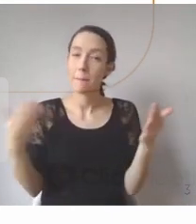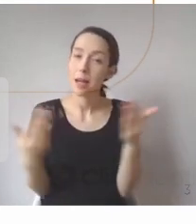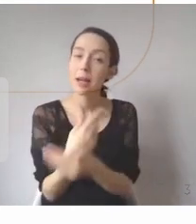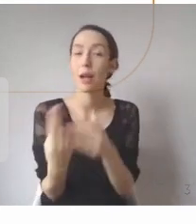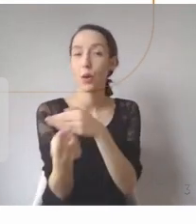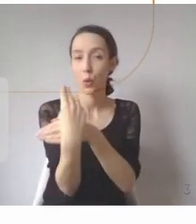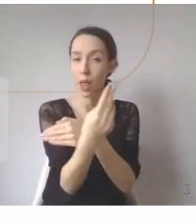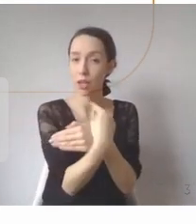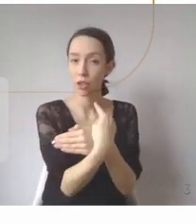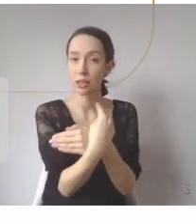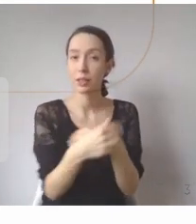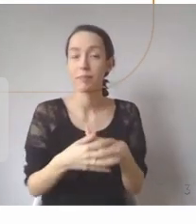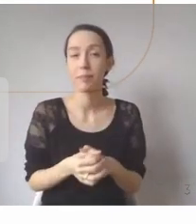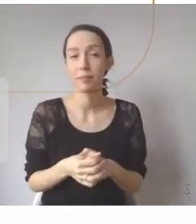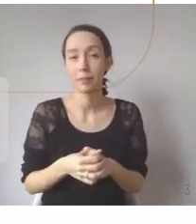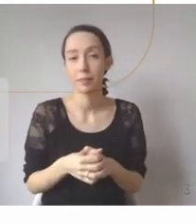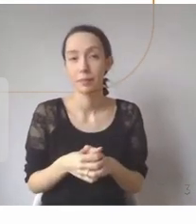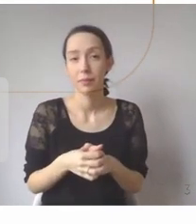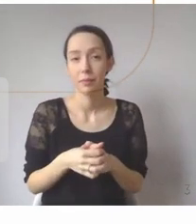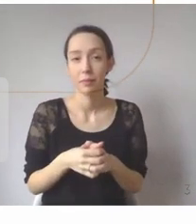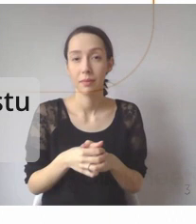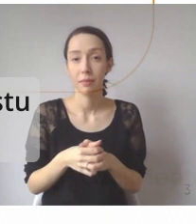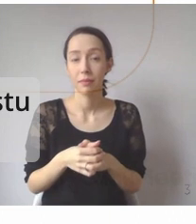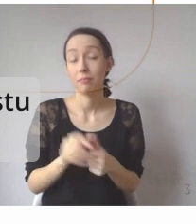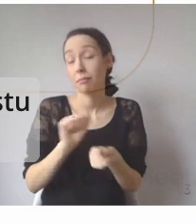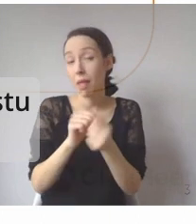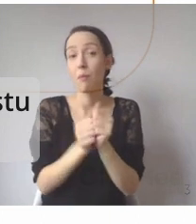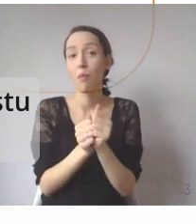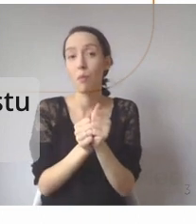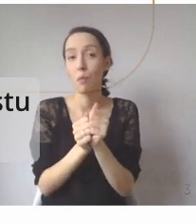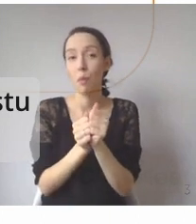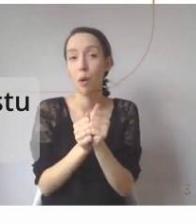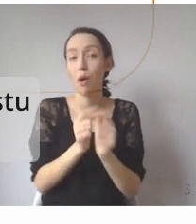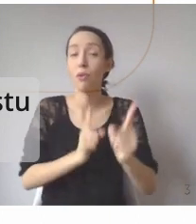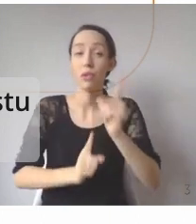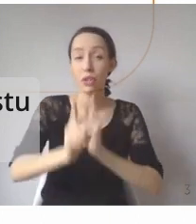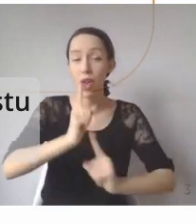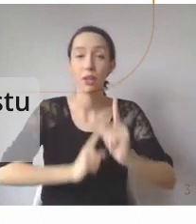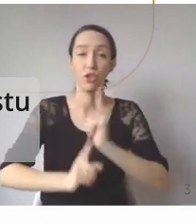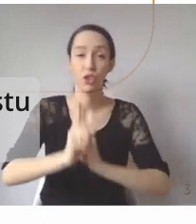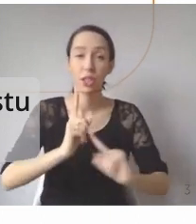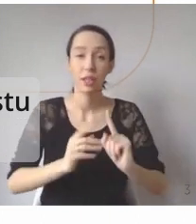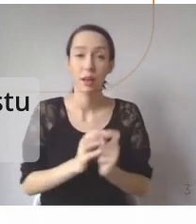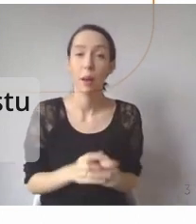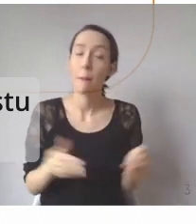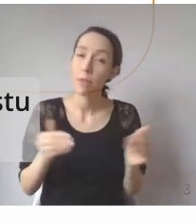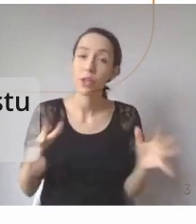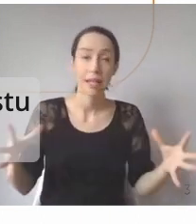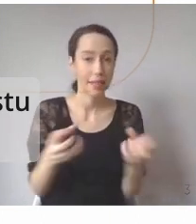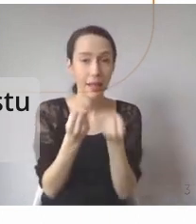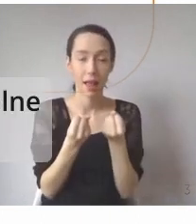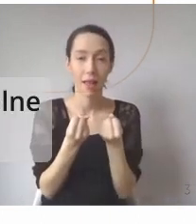branży, bądź potencjalni klienci, jeżeli zakładamy własną działalność gospodarczą, po prostu mogli nas